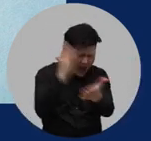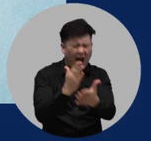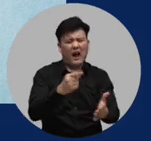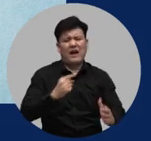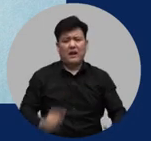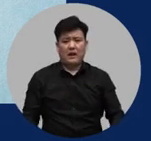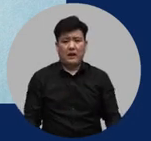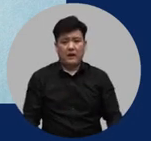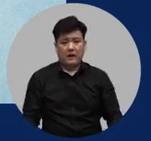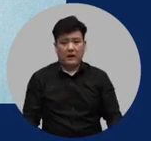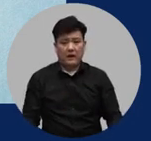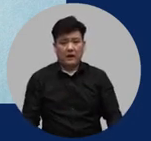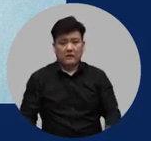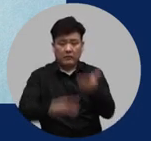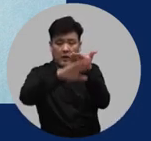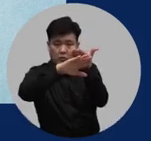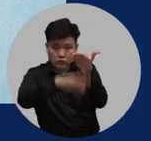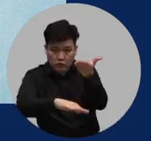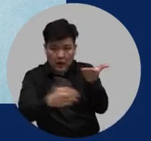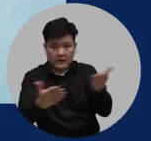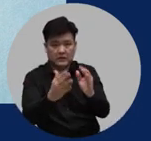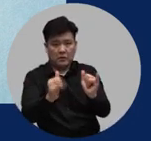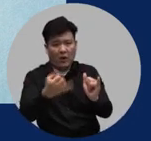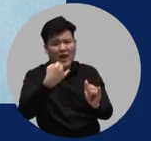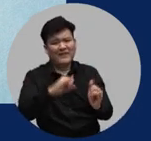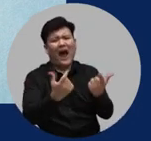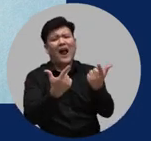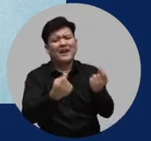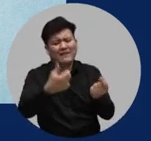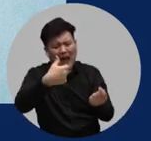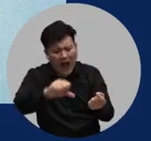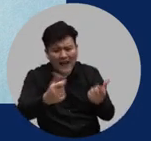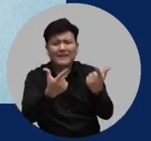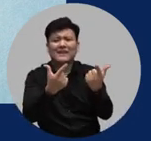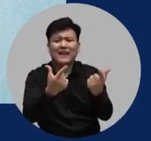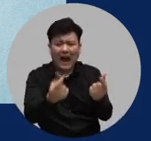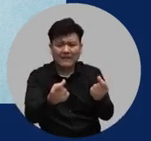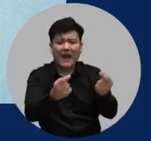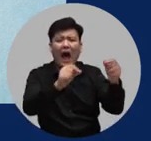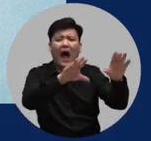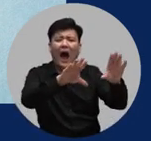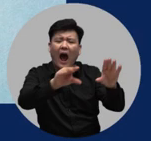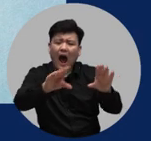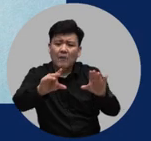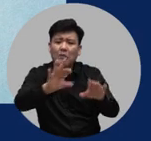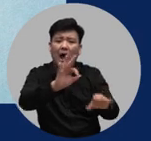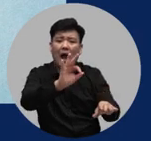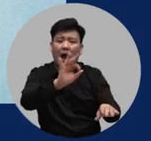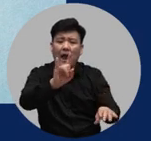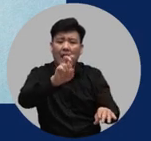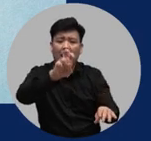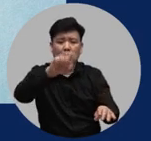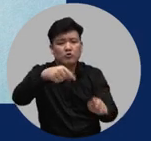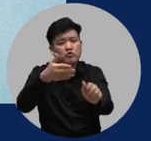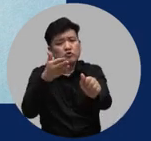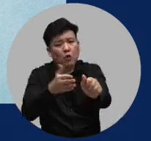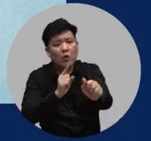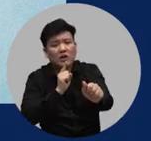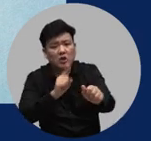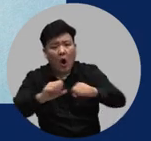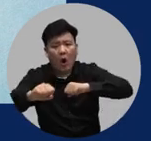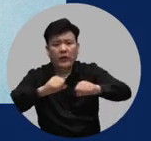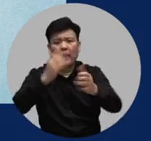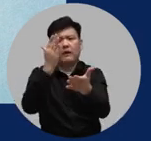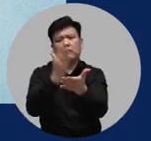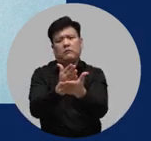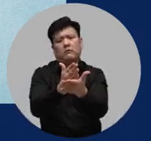하지 않아야 하며 부하 직원에게 딸 같다, 아들 같다고 하면서 안마나 애무를 요구하는 등의 언행을